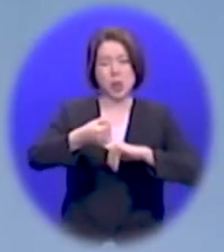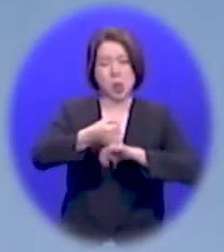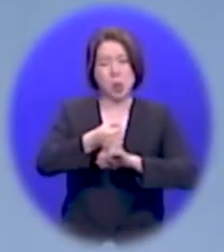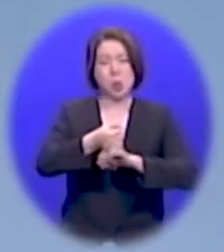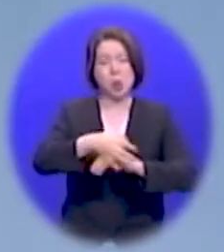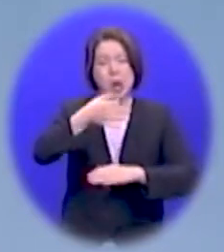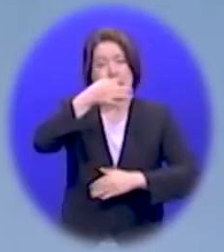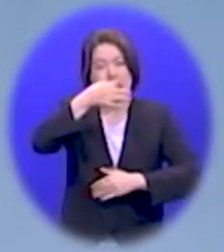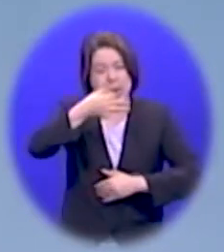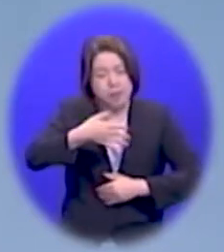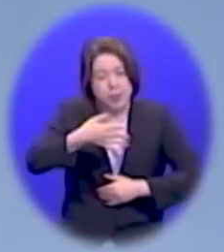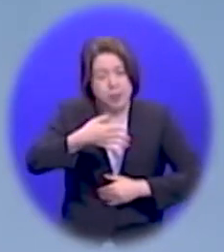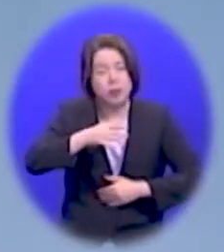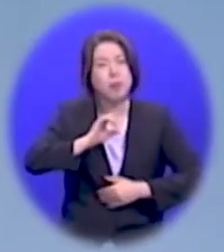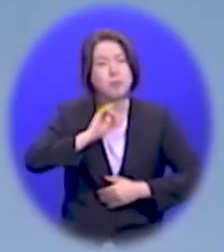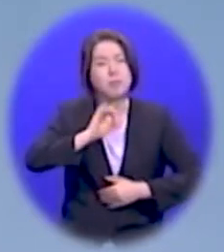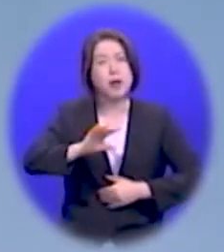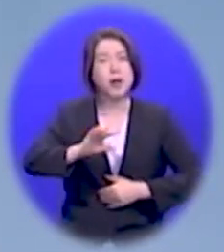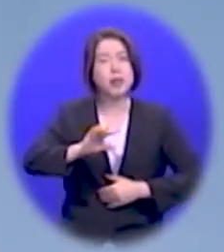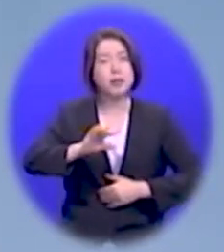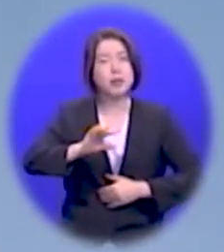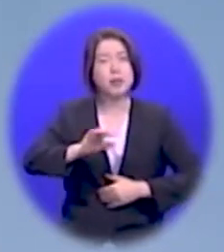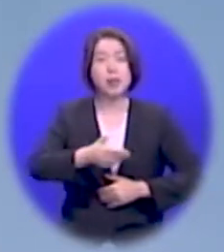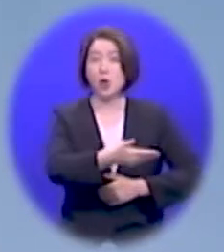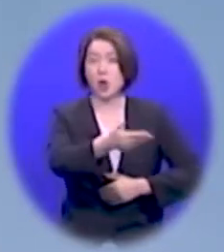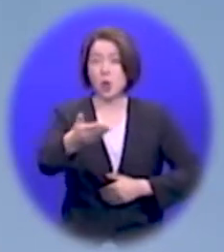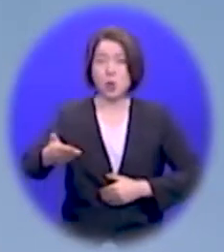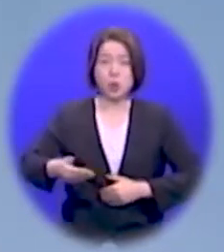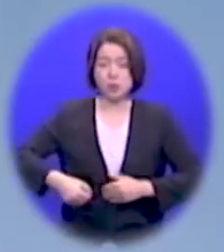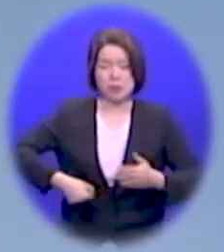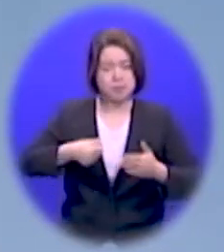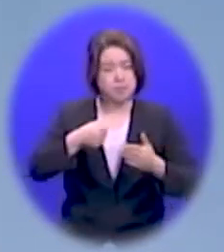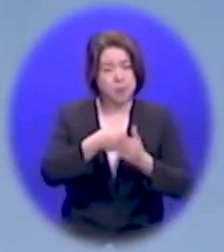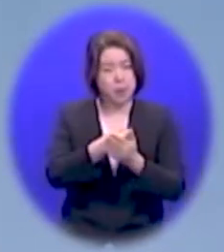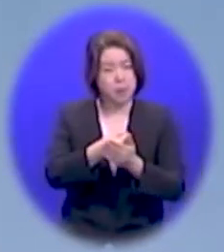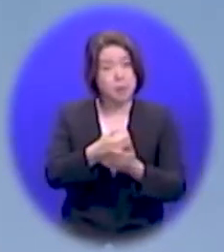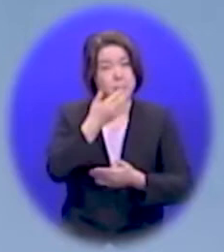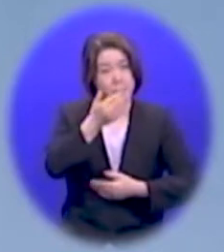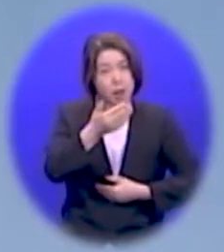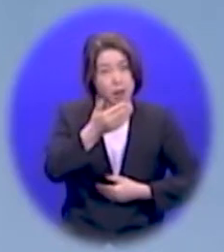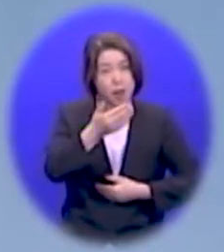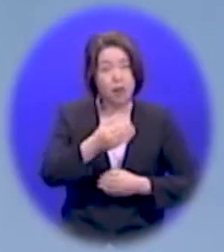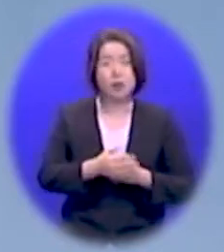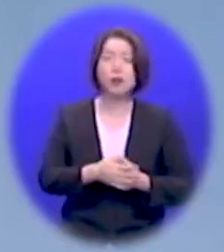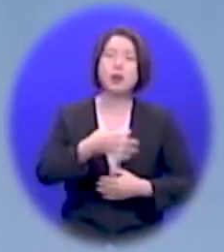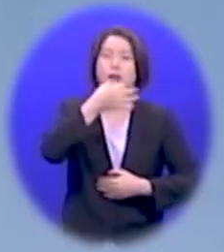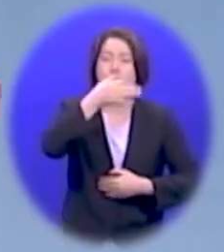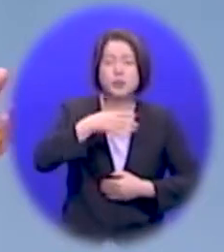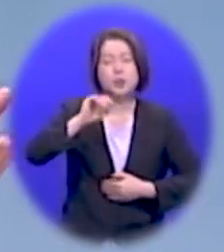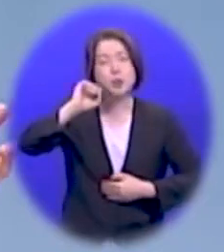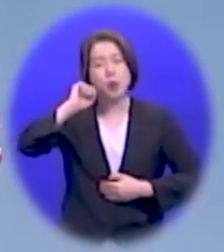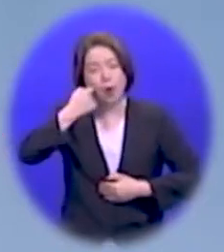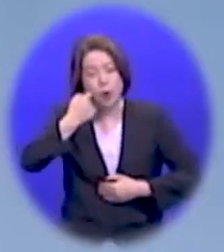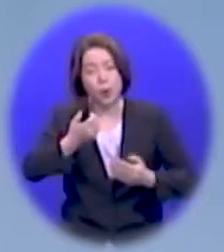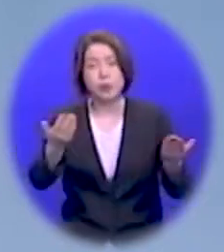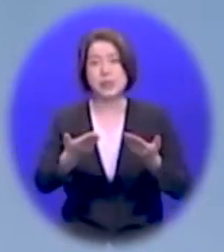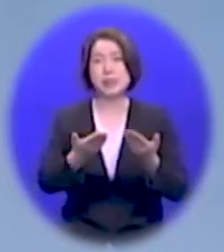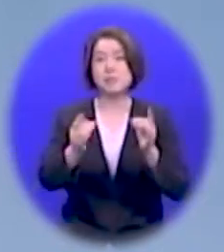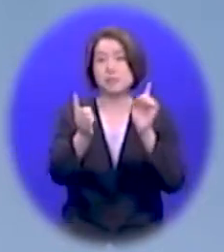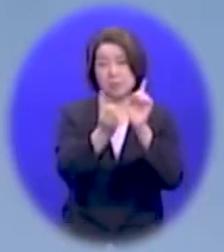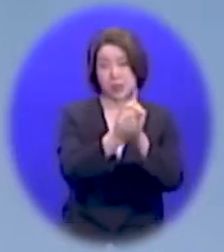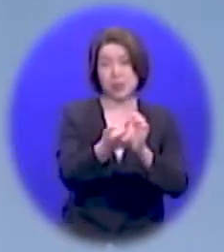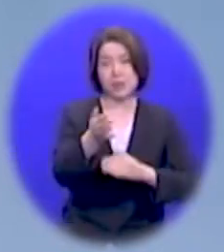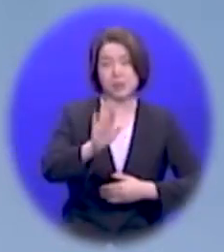일이라고 하는 것에 대해서 여러분이 단정할 수 있겠습니까 힘들고 어려운 를 만나지만